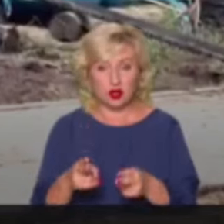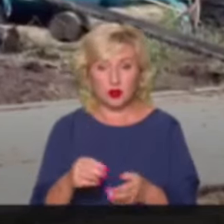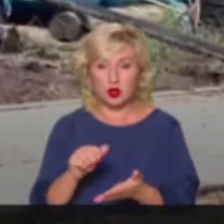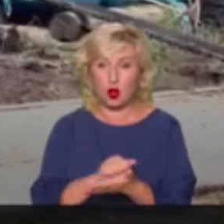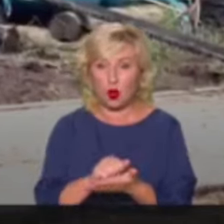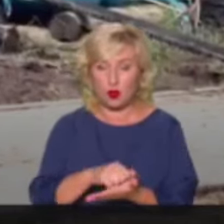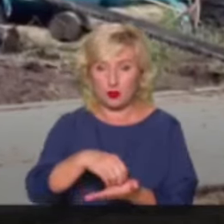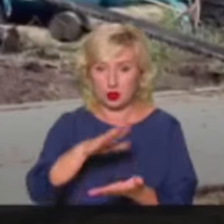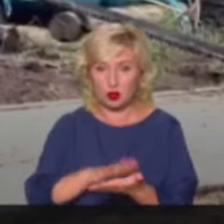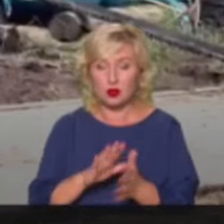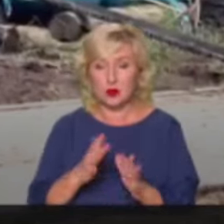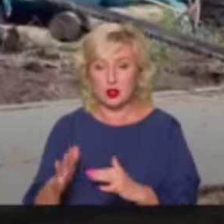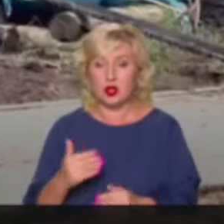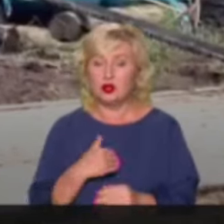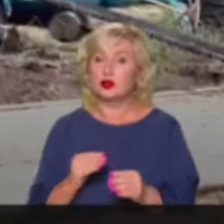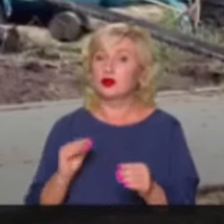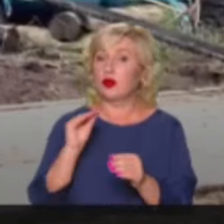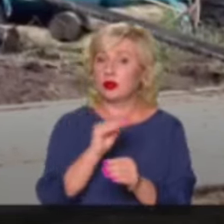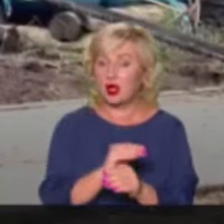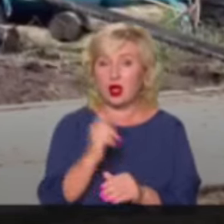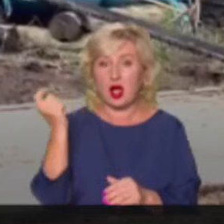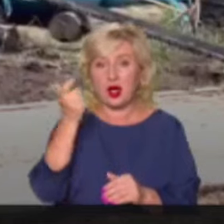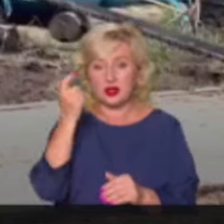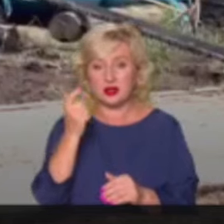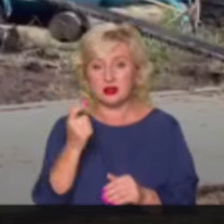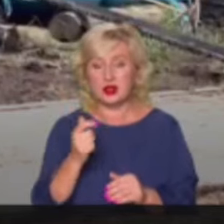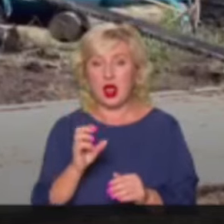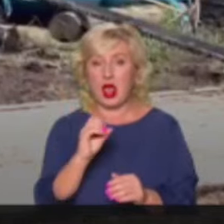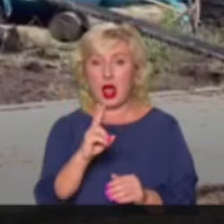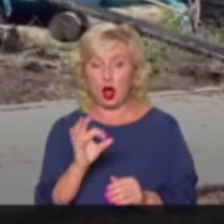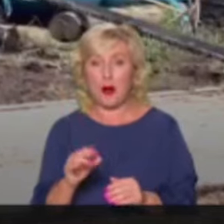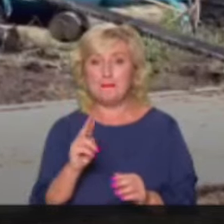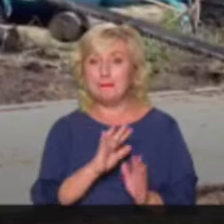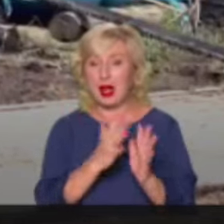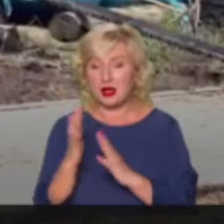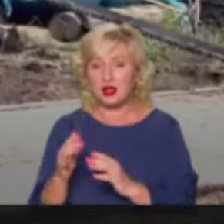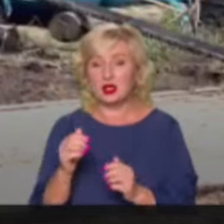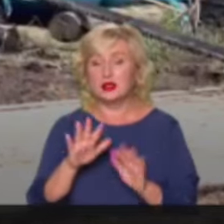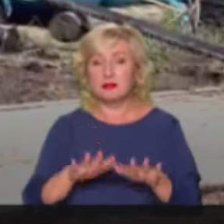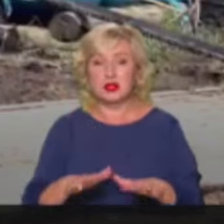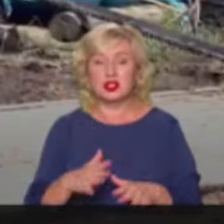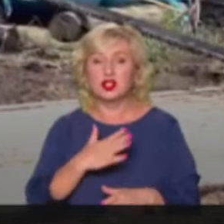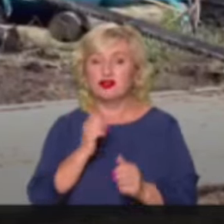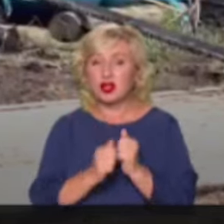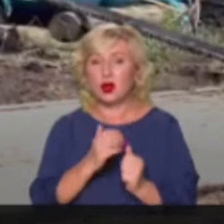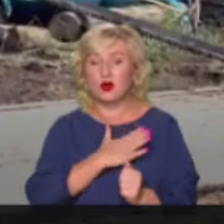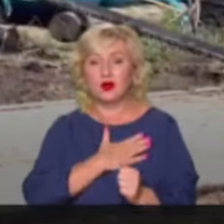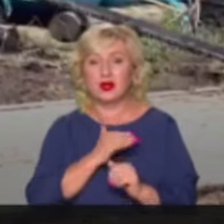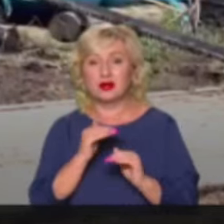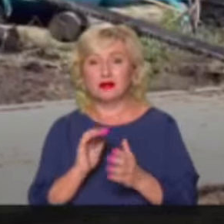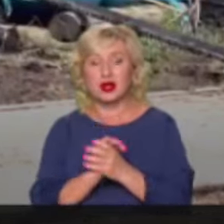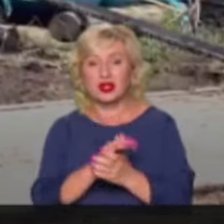подію. Також хочу додати, що Харківський екопарк – це місце, до якого часто дуже любили приїжджати у мирний